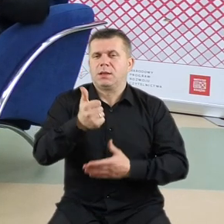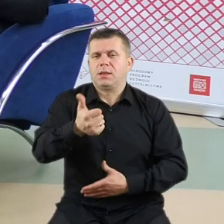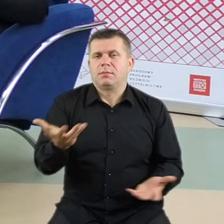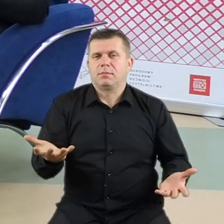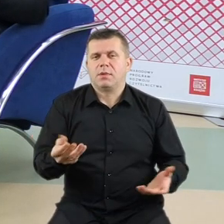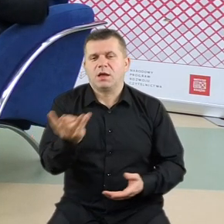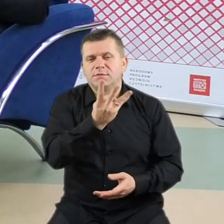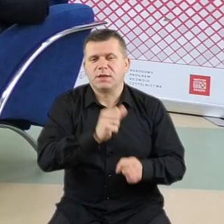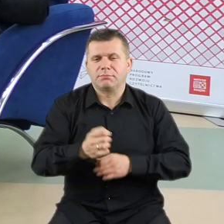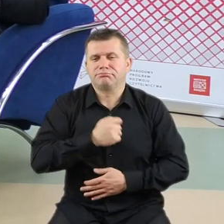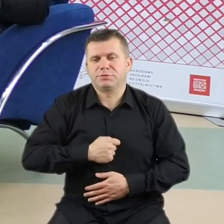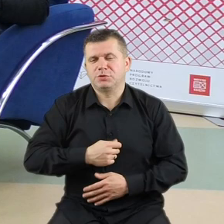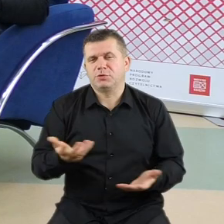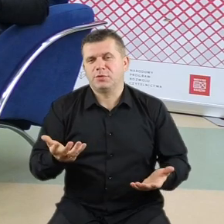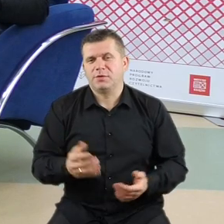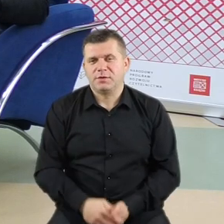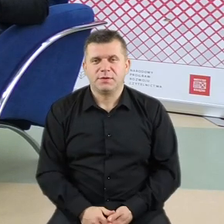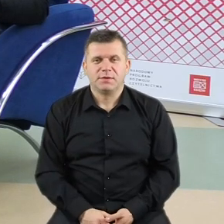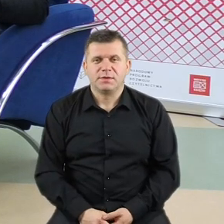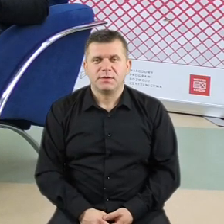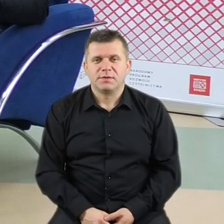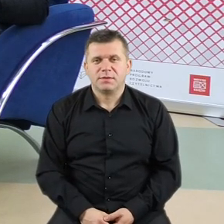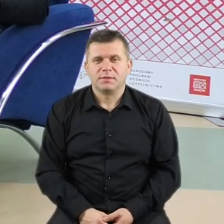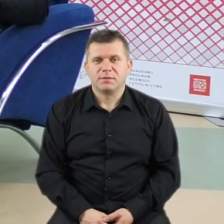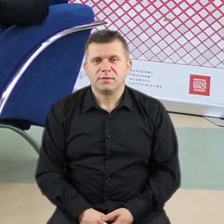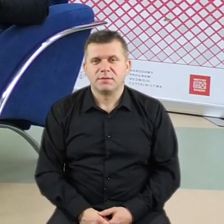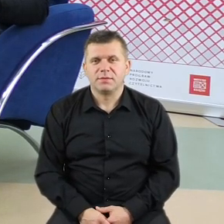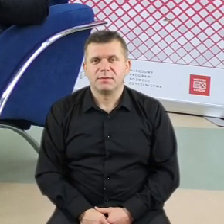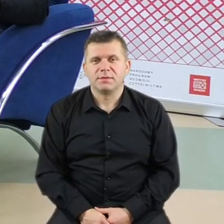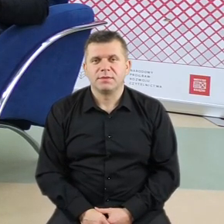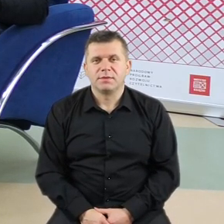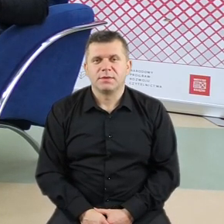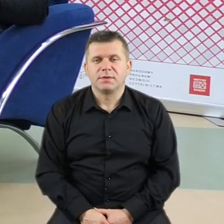tamtym czworgu jest przykro, nie? Jak rzeźnik?